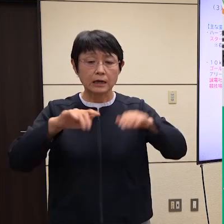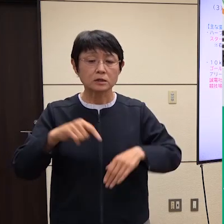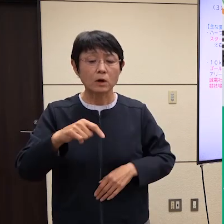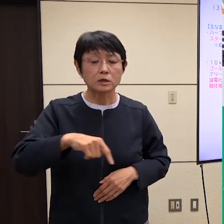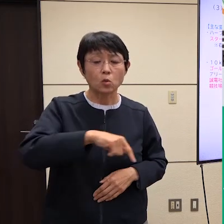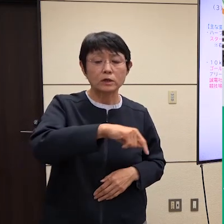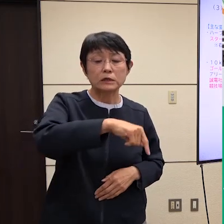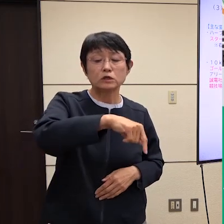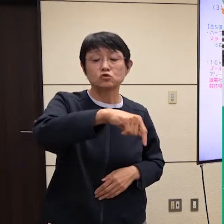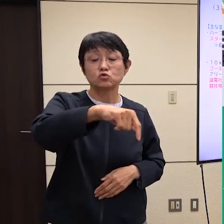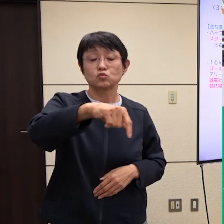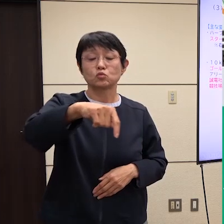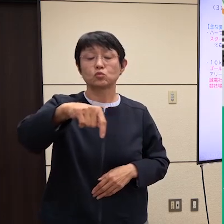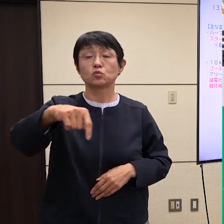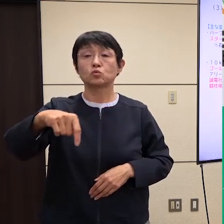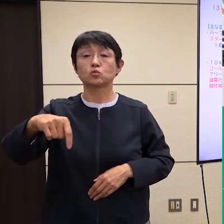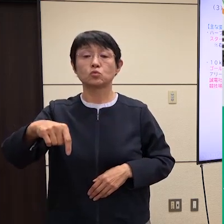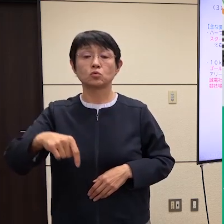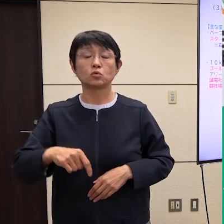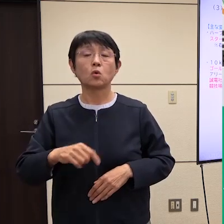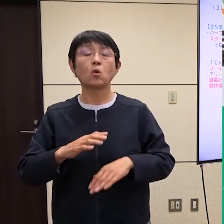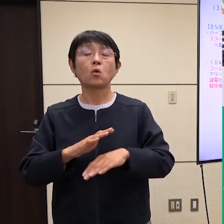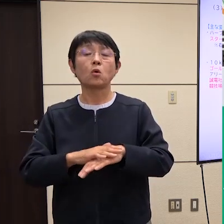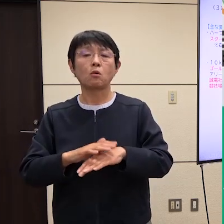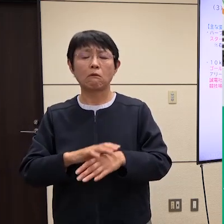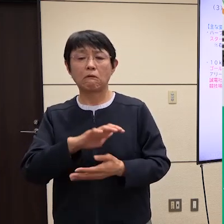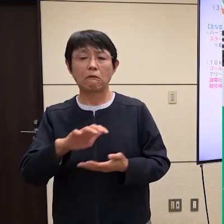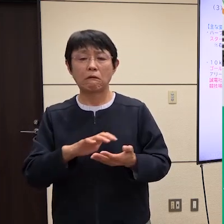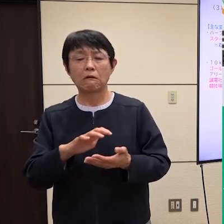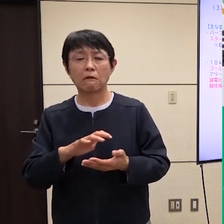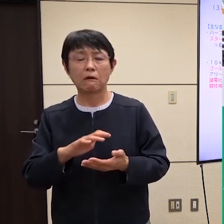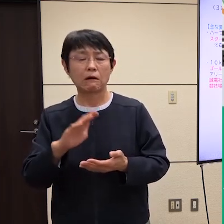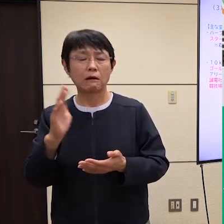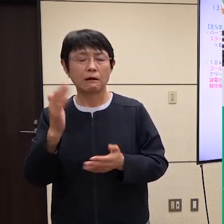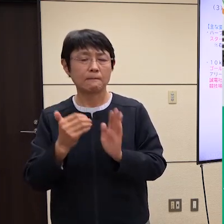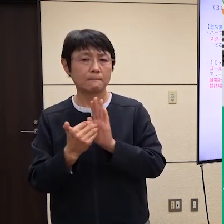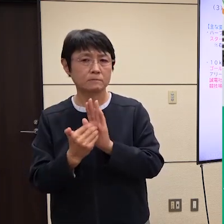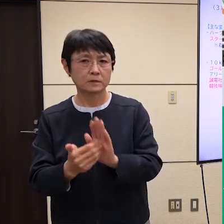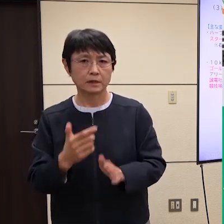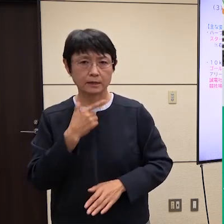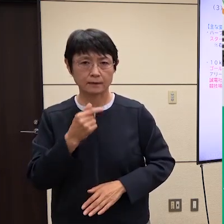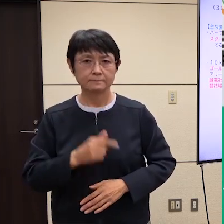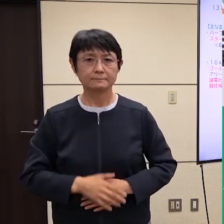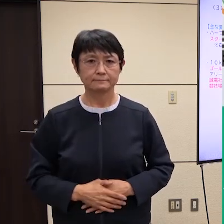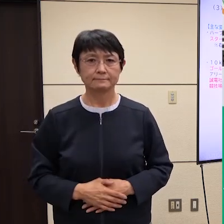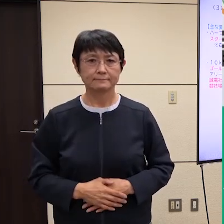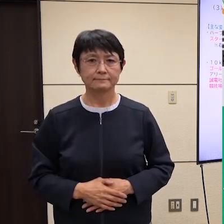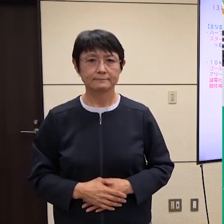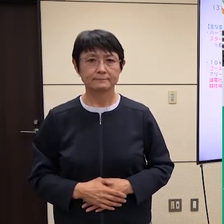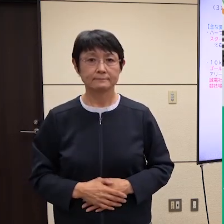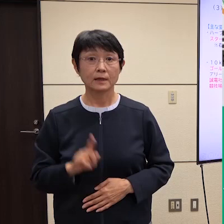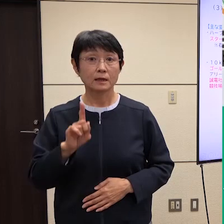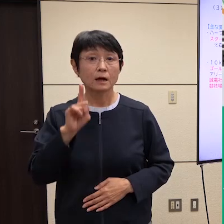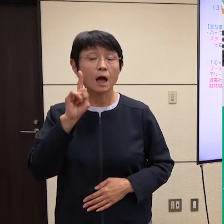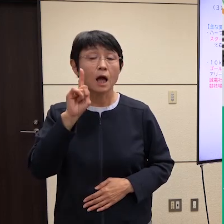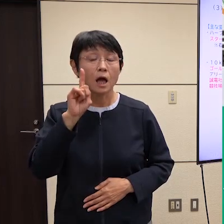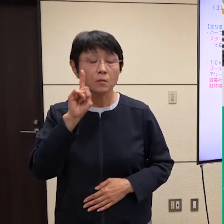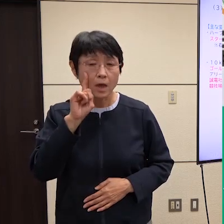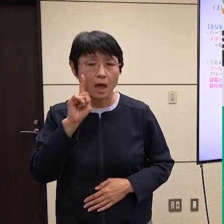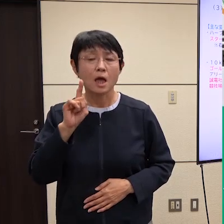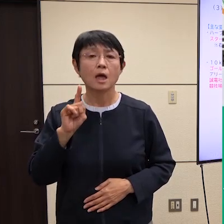形にして、混乱も避けることにいたしております。それから1回目